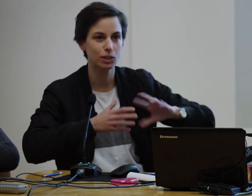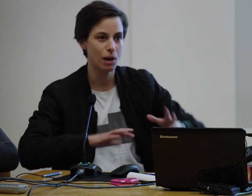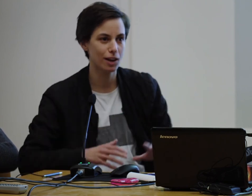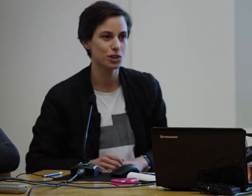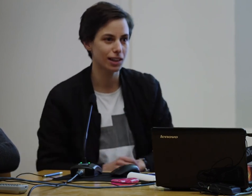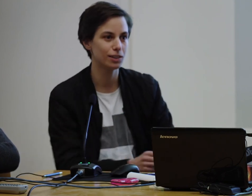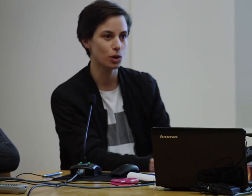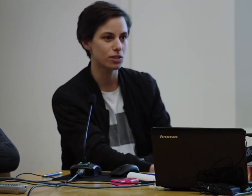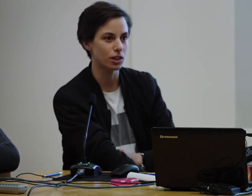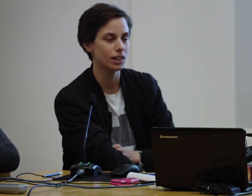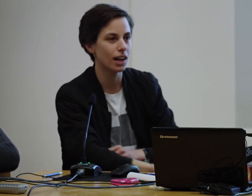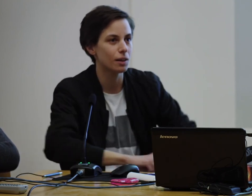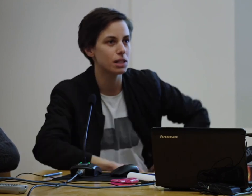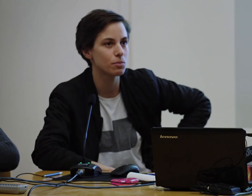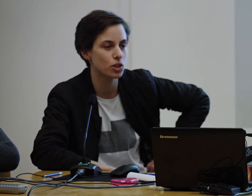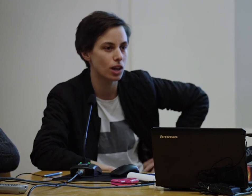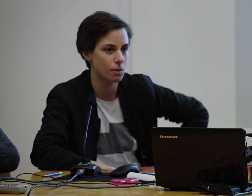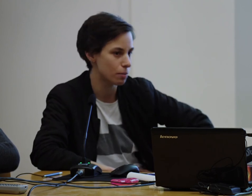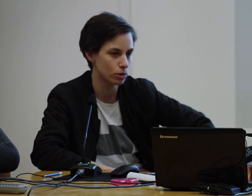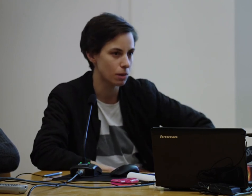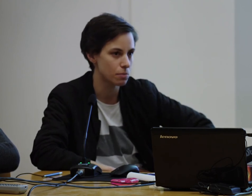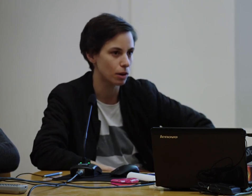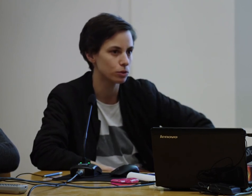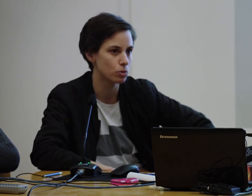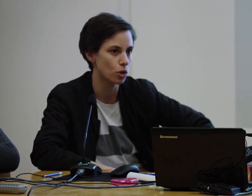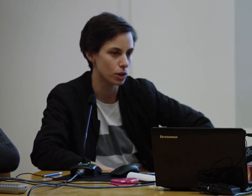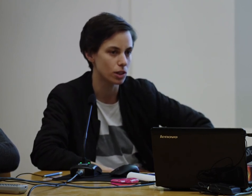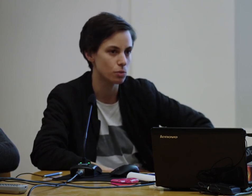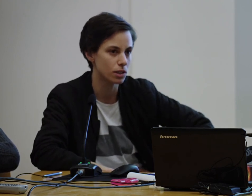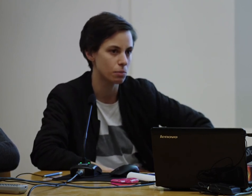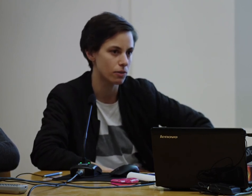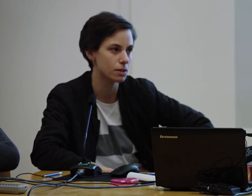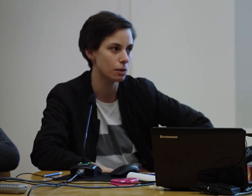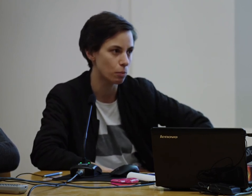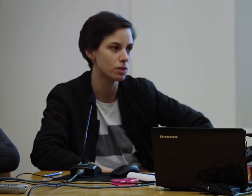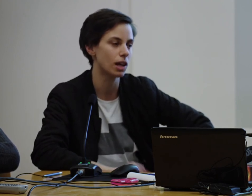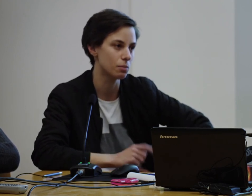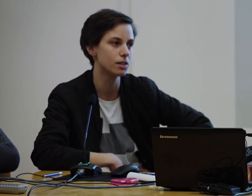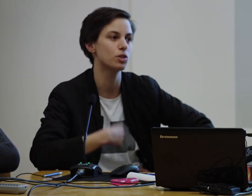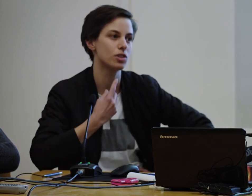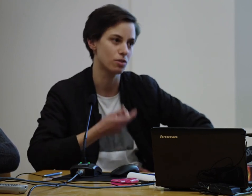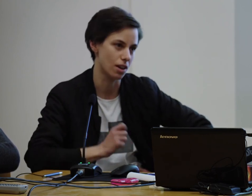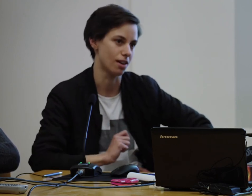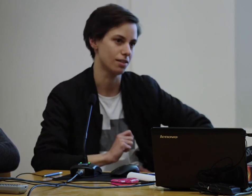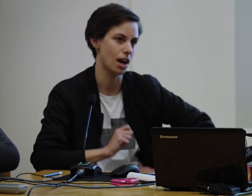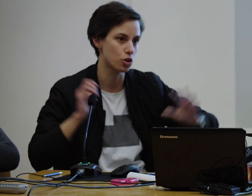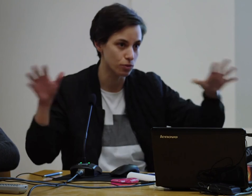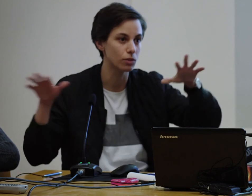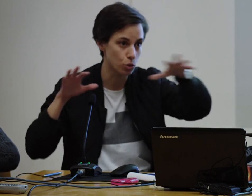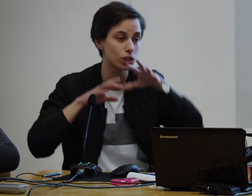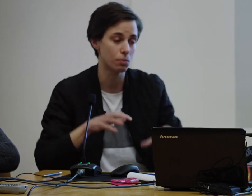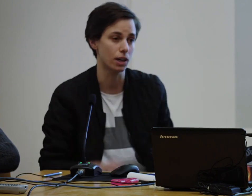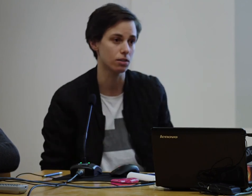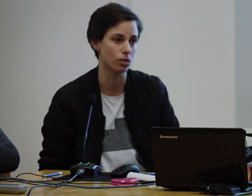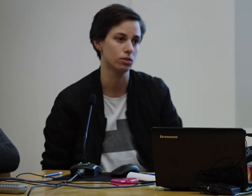podľa mňa to má akože taký nuanced reading, ale myslím si, že absolútne máte pravdu v tom, čo hovoríte, že by ste veci mali popisovať, ale myslím si, že sa to deje. Akože